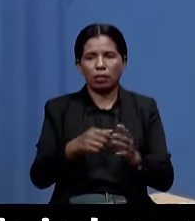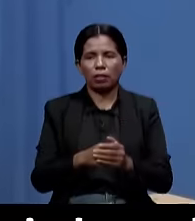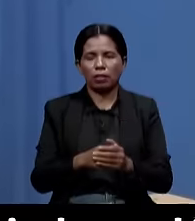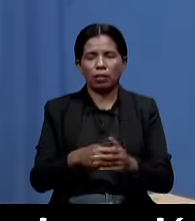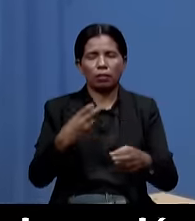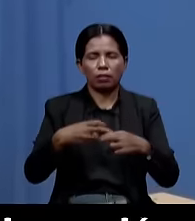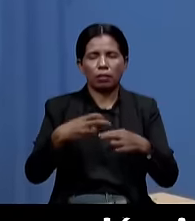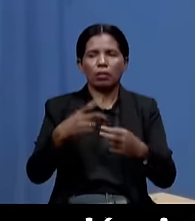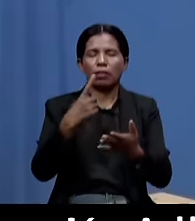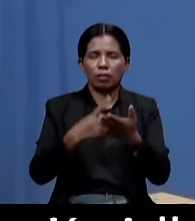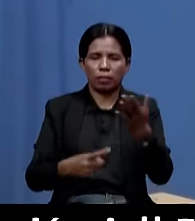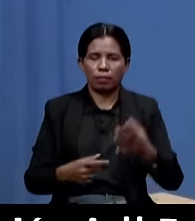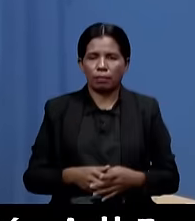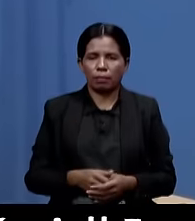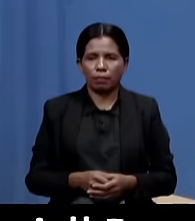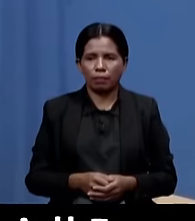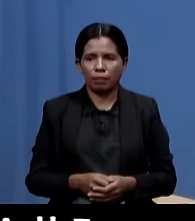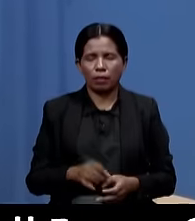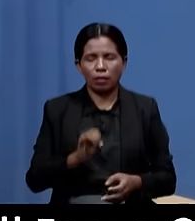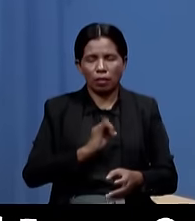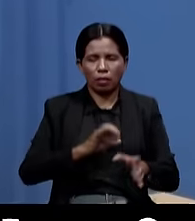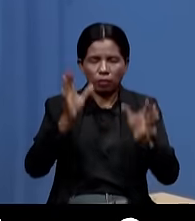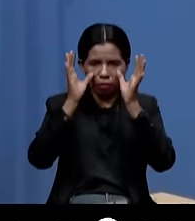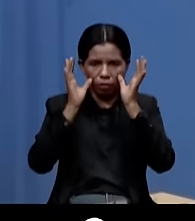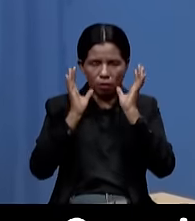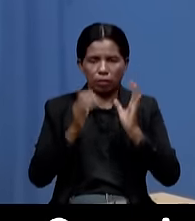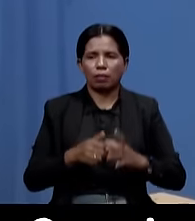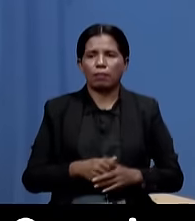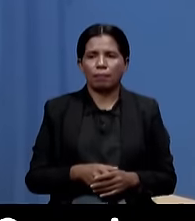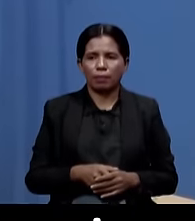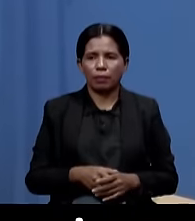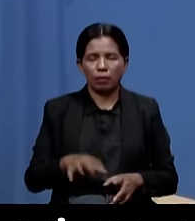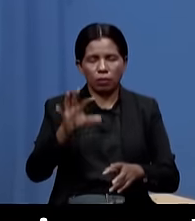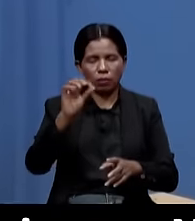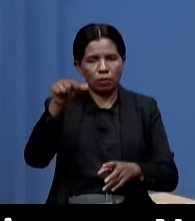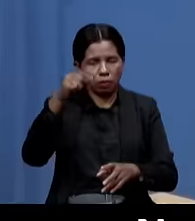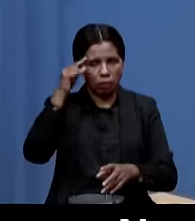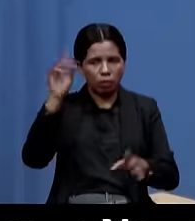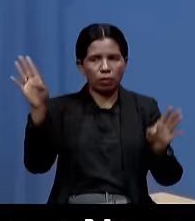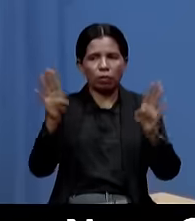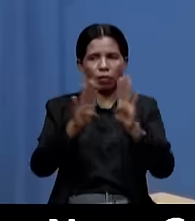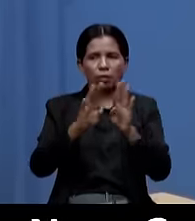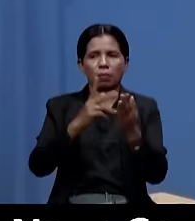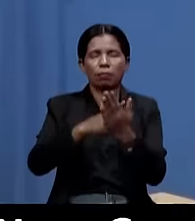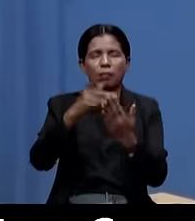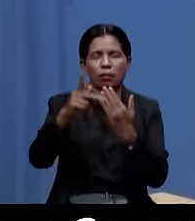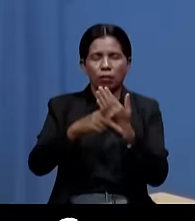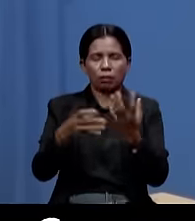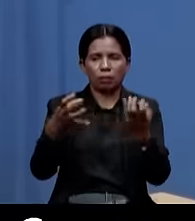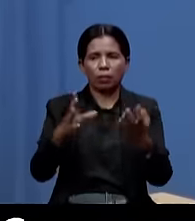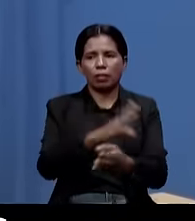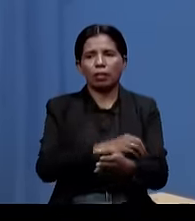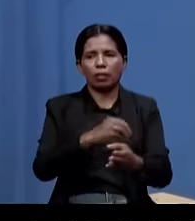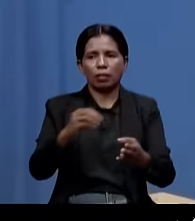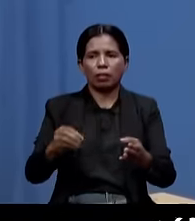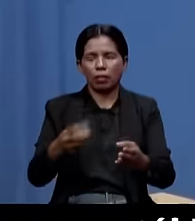saide. How triste enquanto nuna governo taka buat programa para nebe maka ligar ho